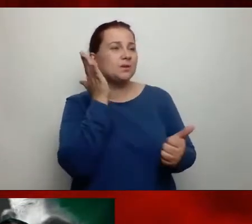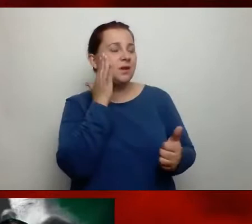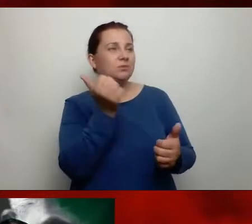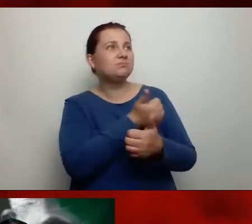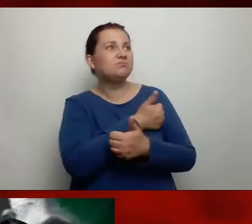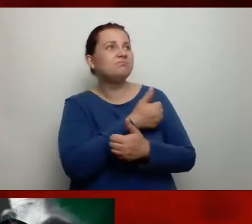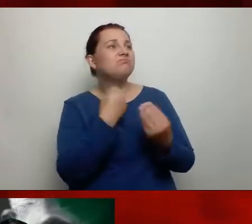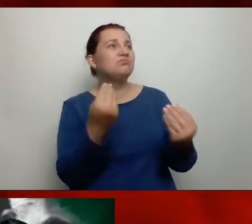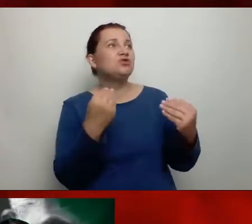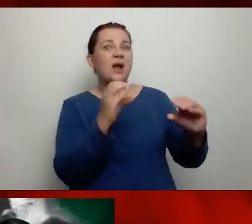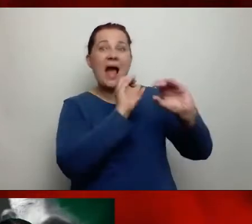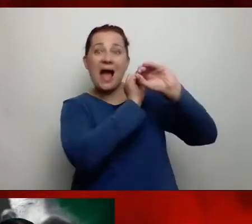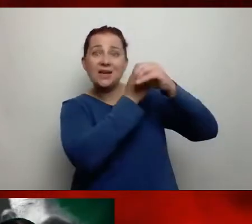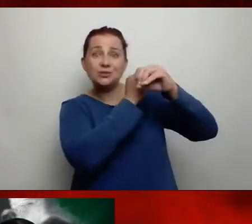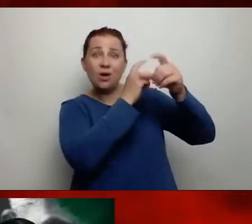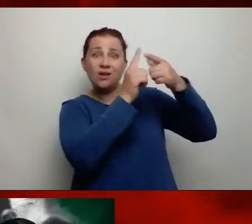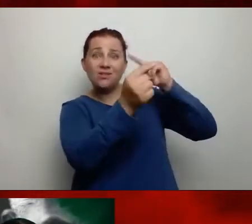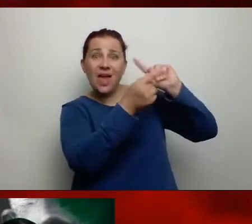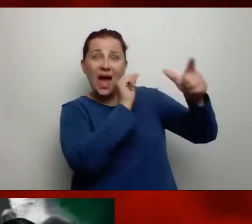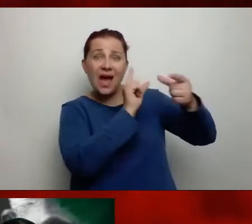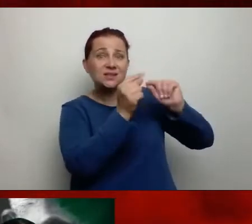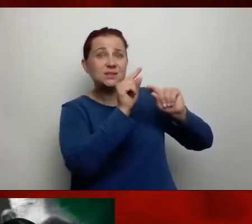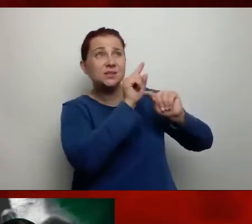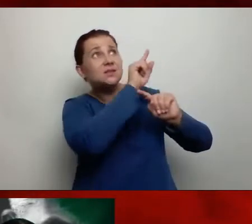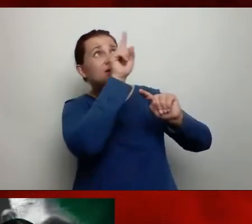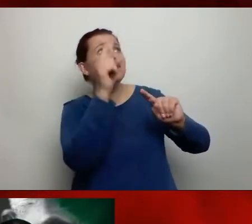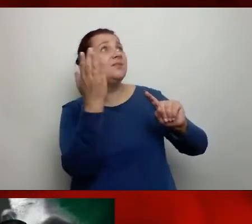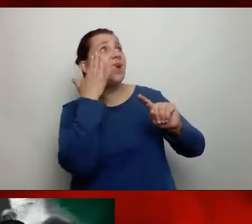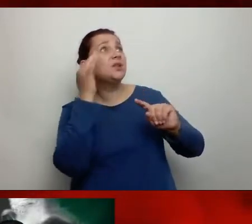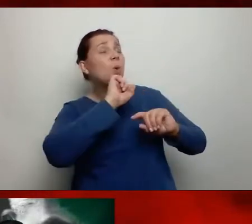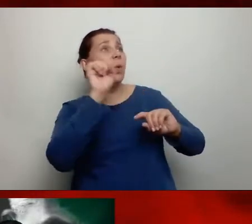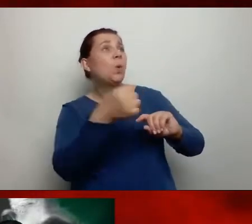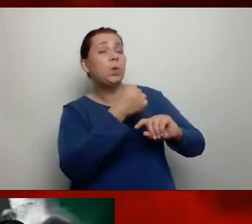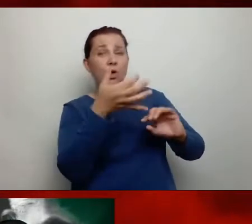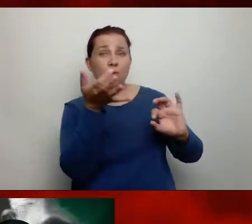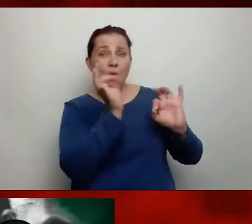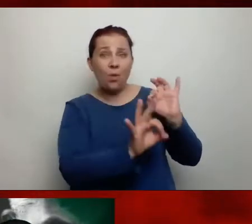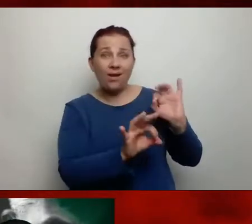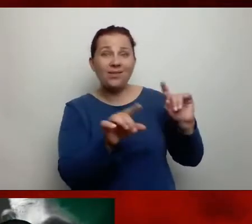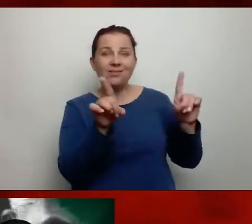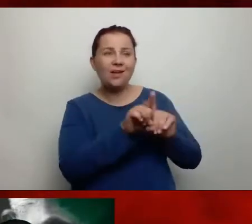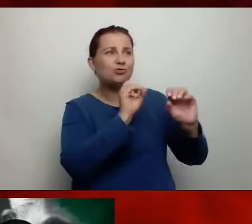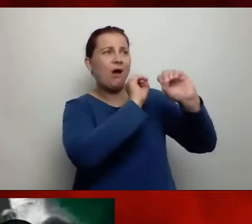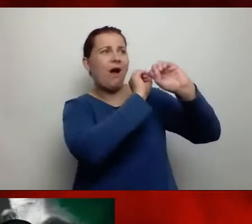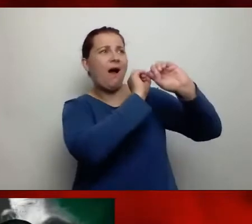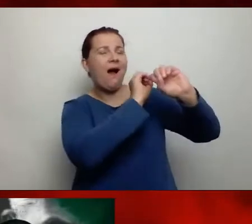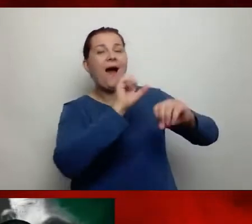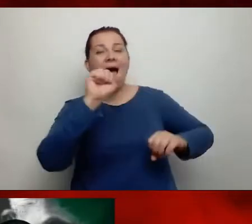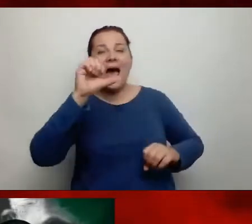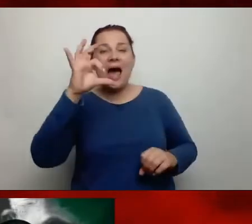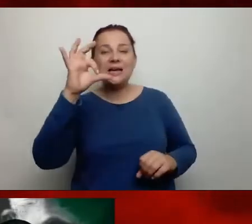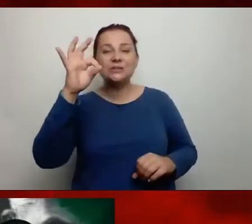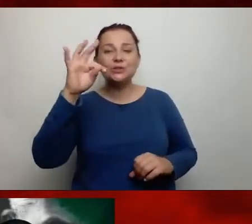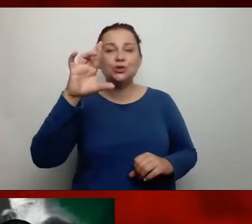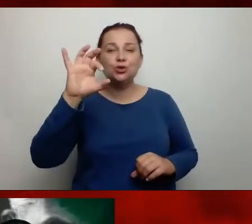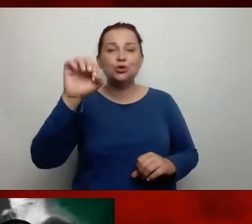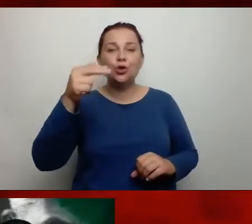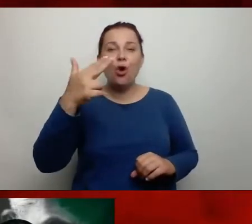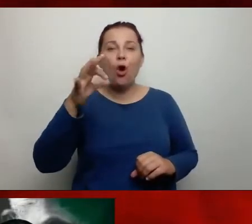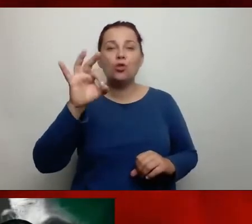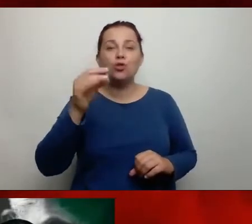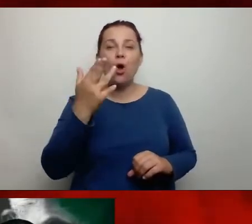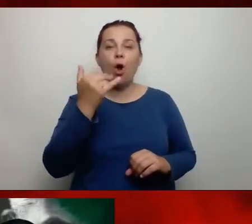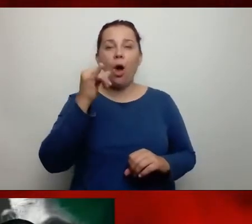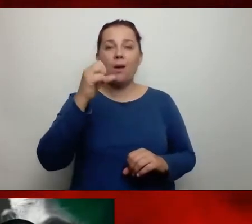astronomii, tak? Znał gwiazdy, gwiazdozbiory, studiował astronomię, nie wiem czy astrologię też, ale przynajmniej